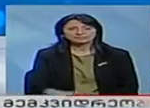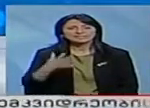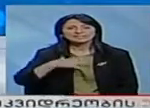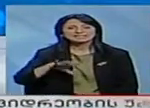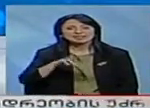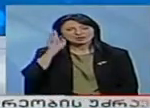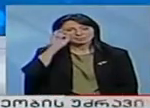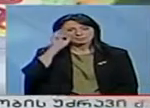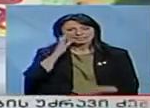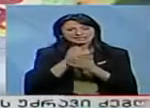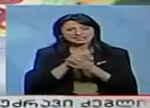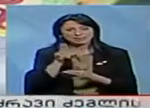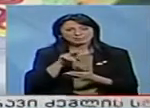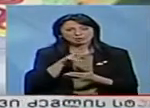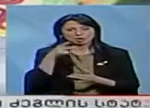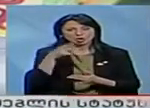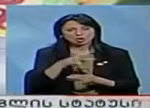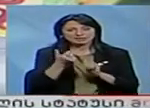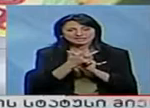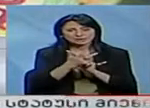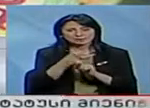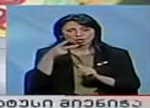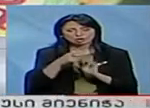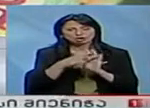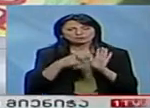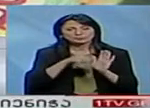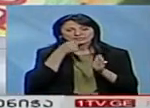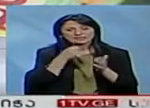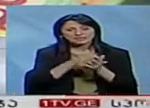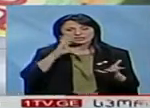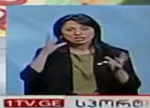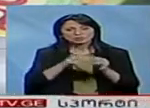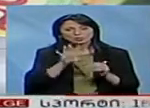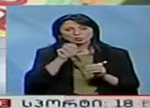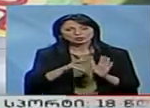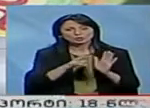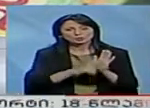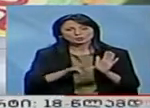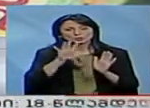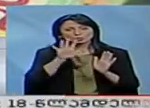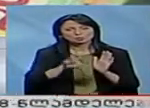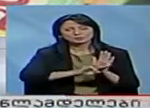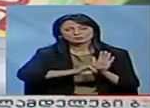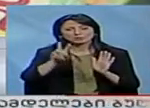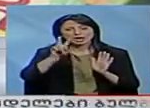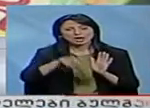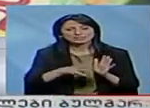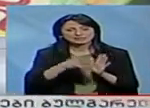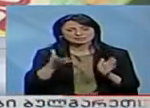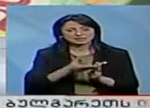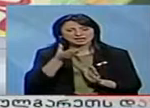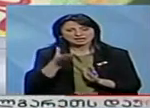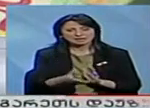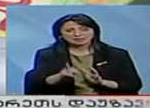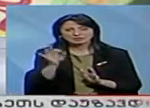საქართველოს მთავრობის სარეზერვო ფონდიდან 2013-დან 2017-მდე ჯამში 585 მილიონ ლარზე მეტი გაიცა.